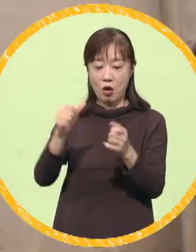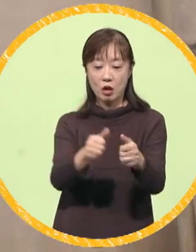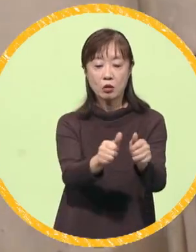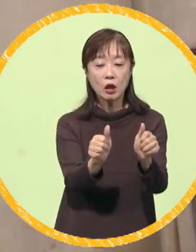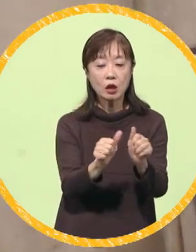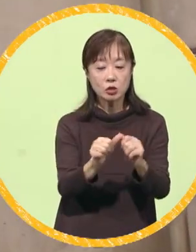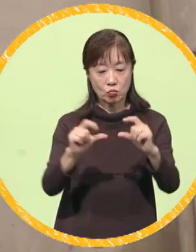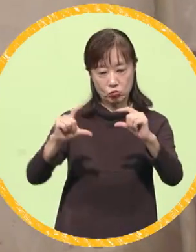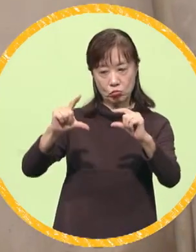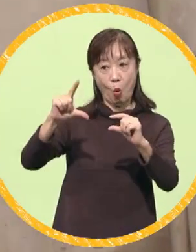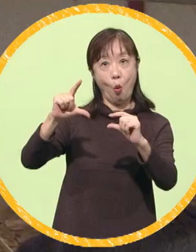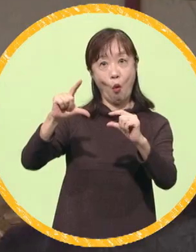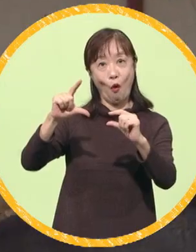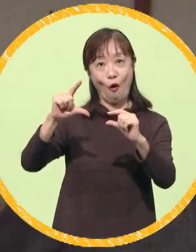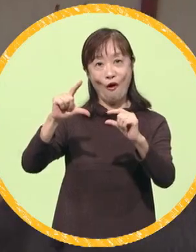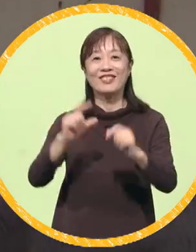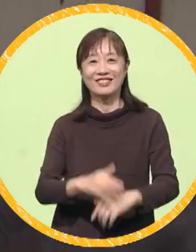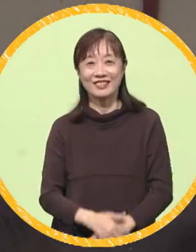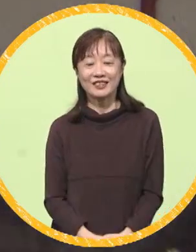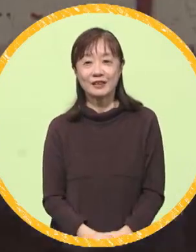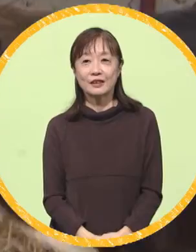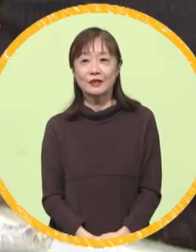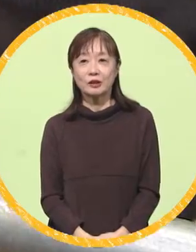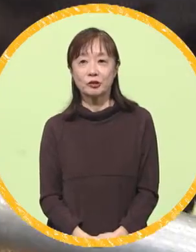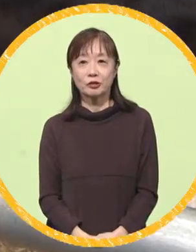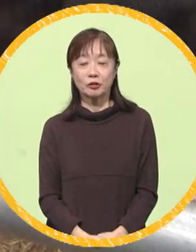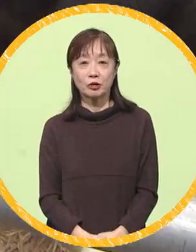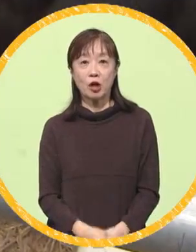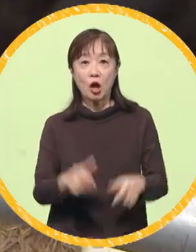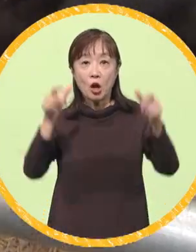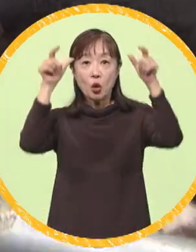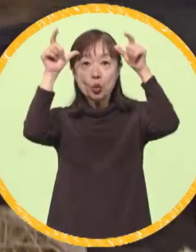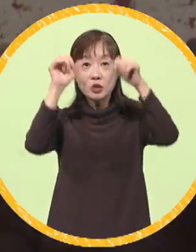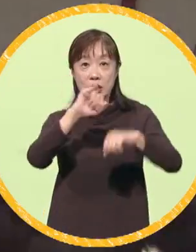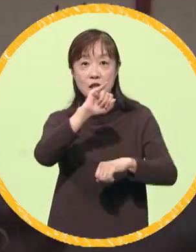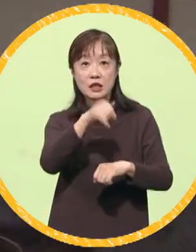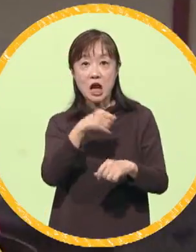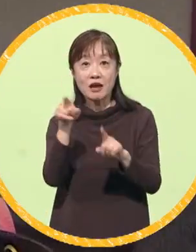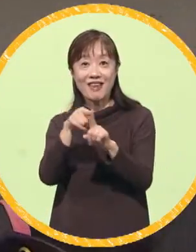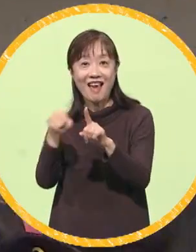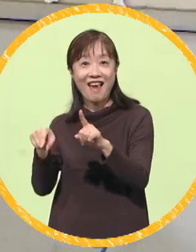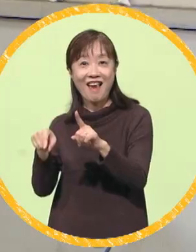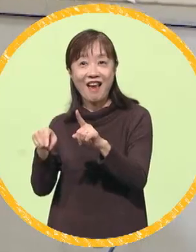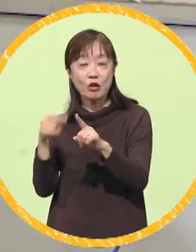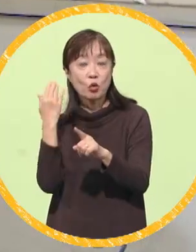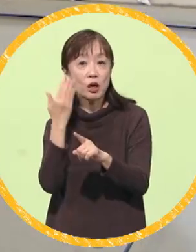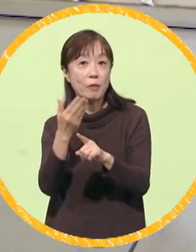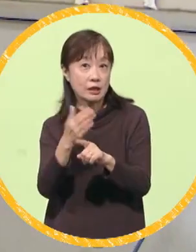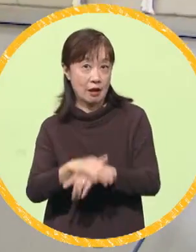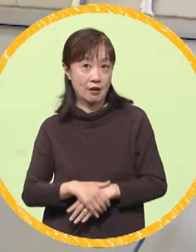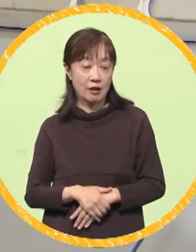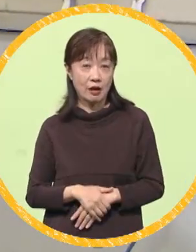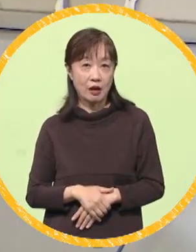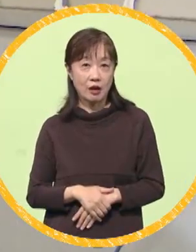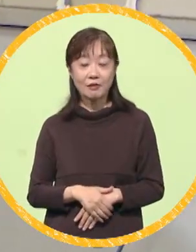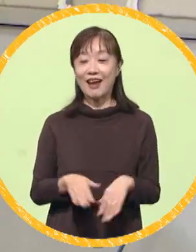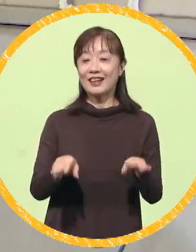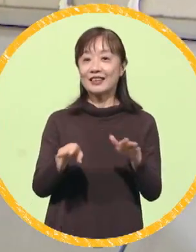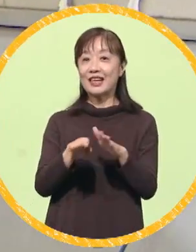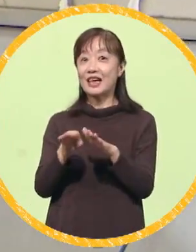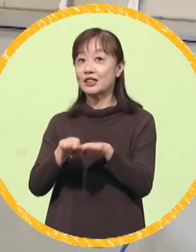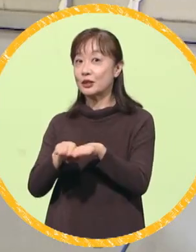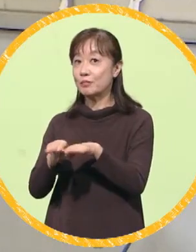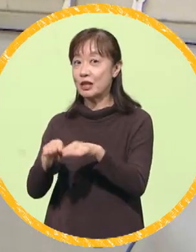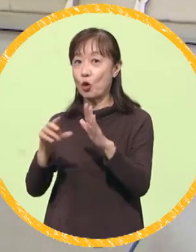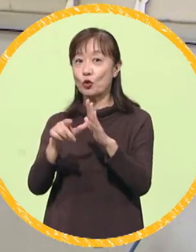きました。 女子が多いんだね。 そうなんだ。そうなんですよ。 もし休みがあったらどんな